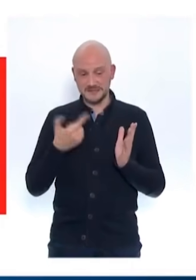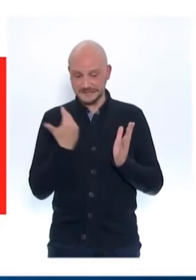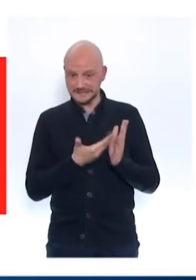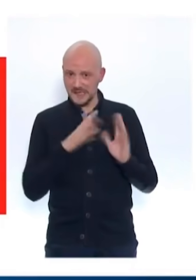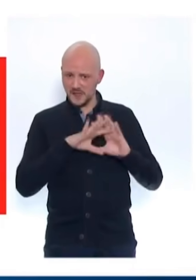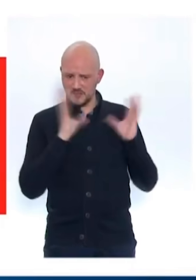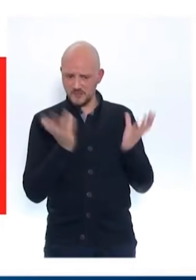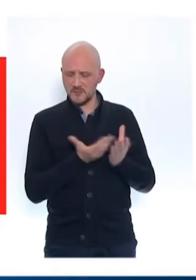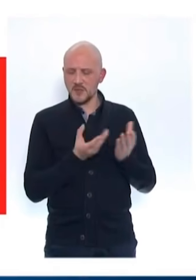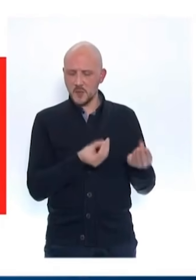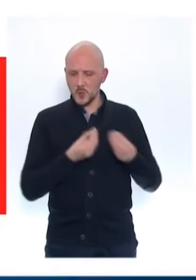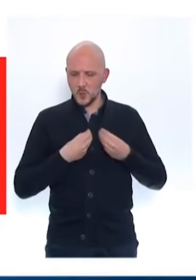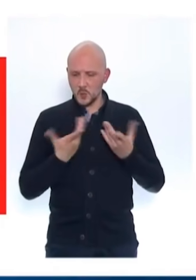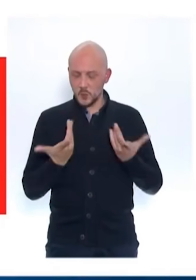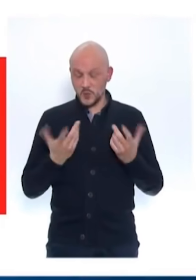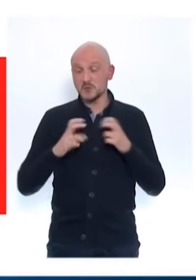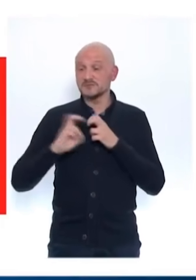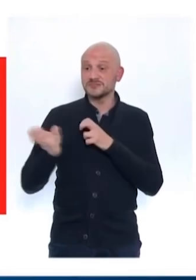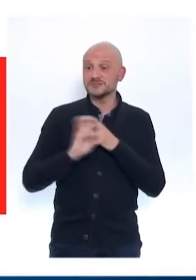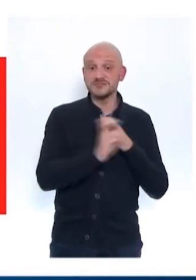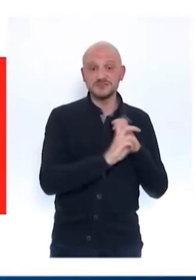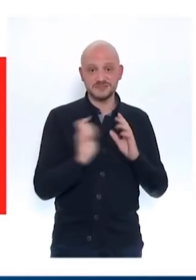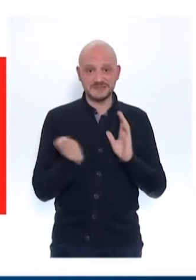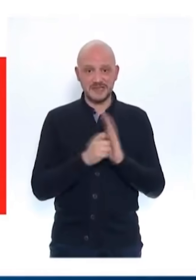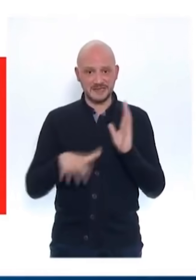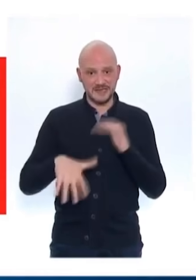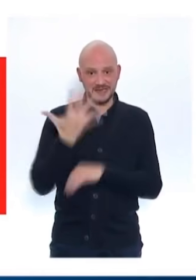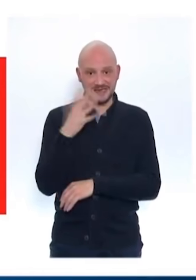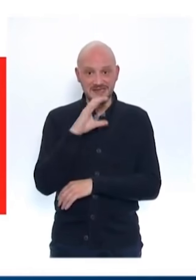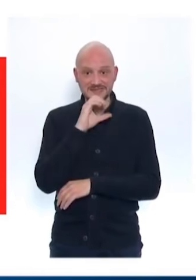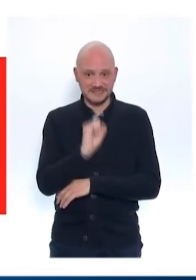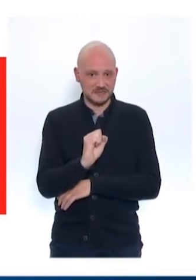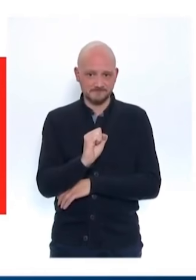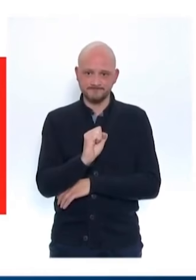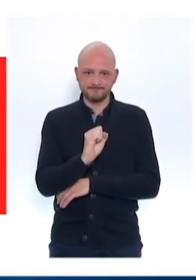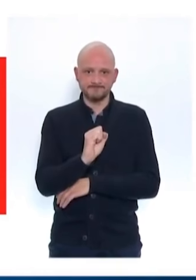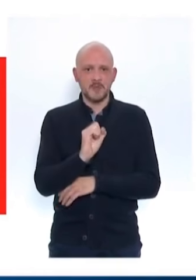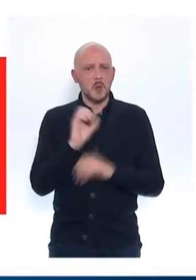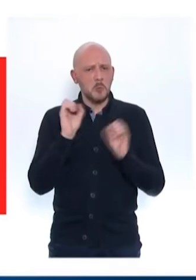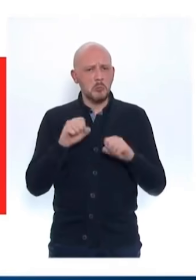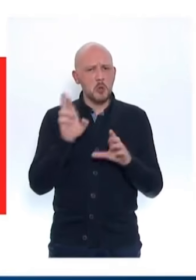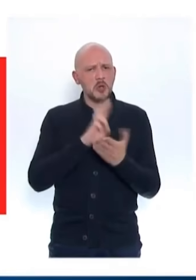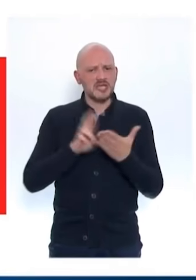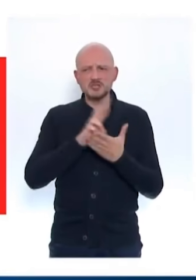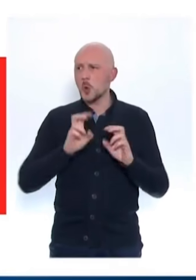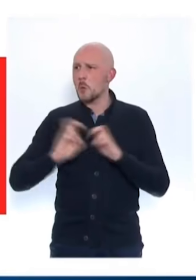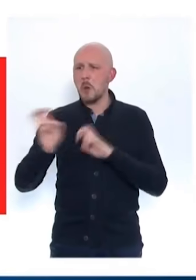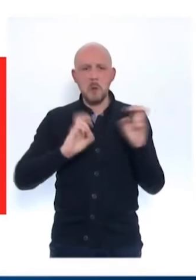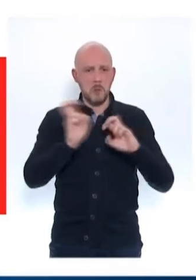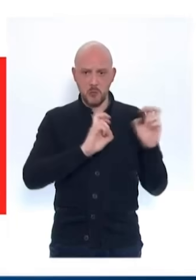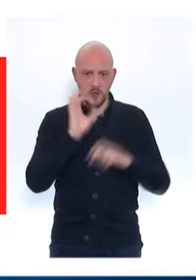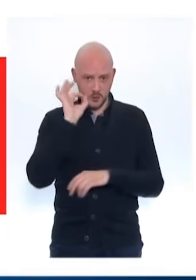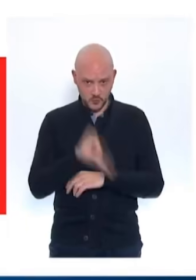déplacer sur tout le territoire à partir du 15 décembre elle ne nous autorise pas en revanche à diminuer le recours au